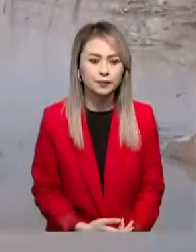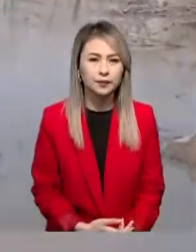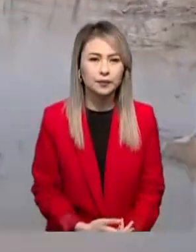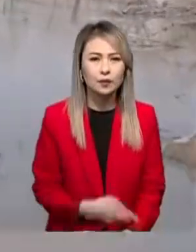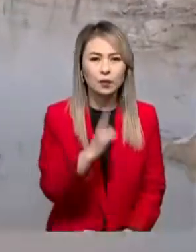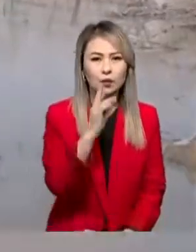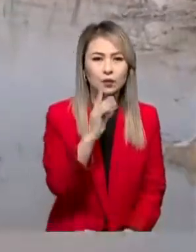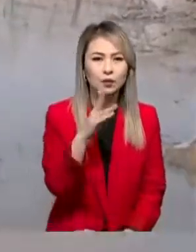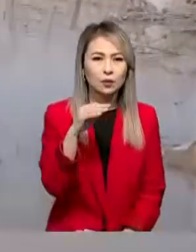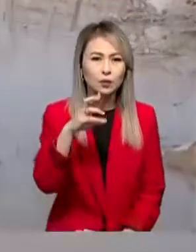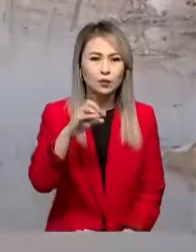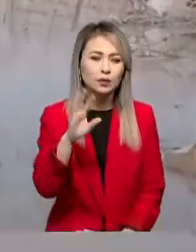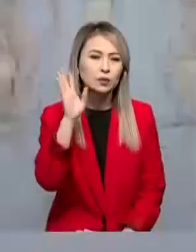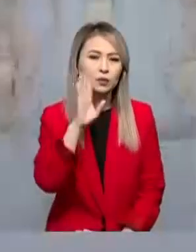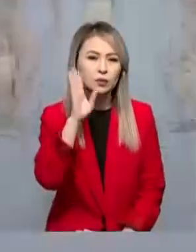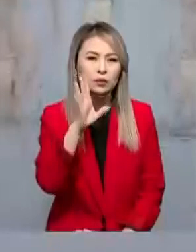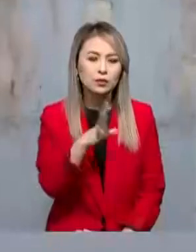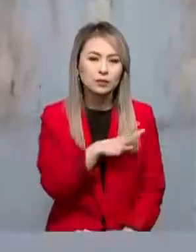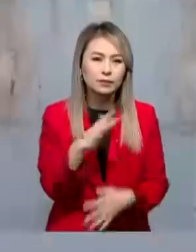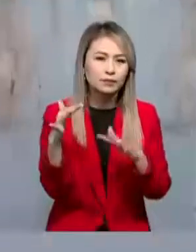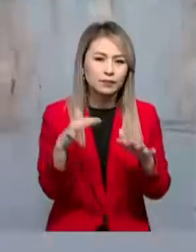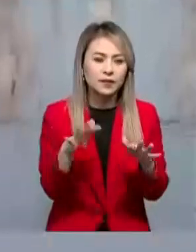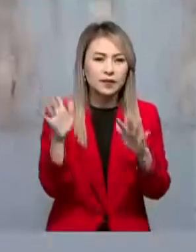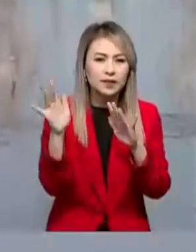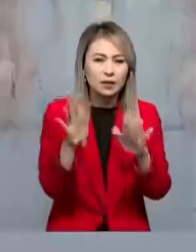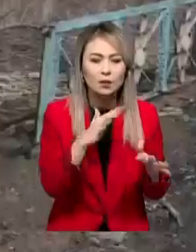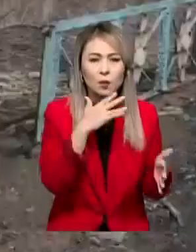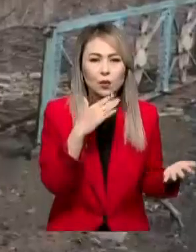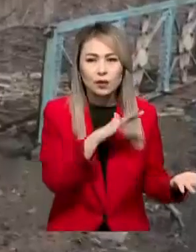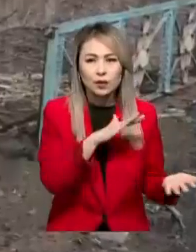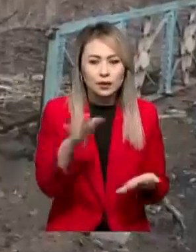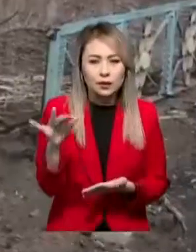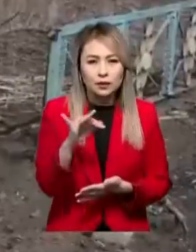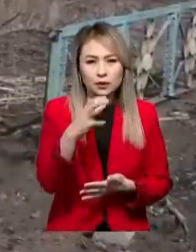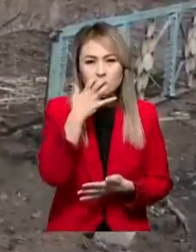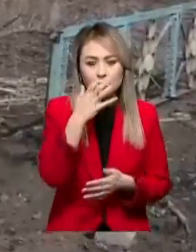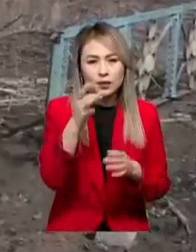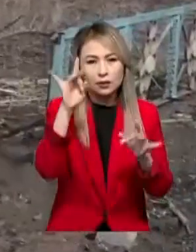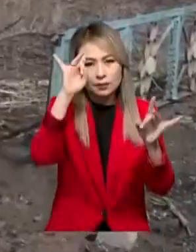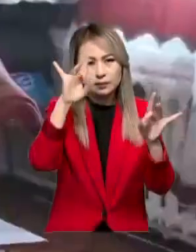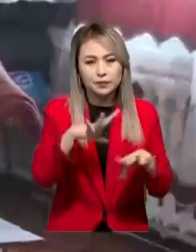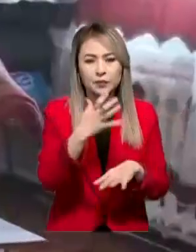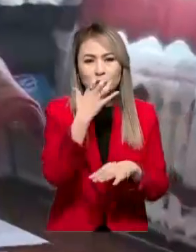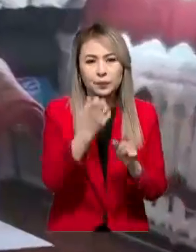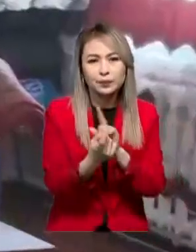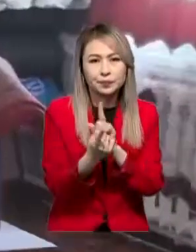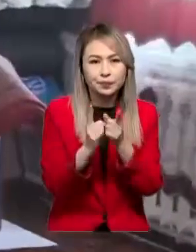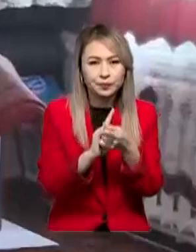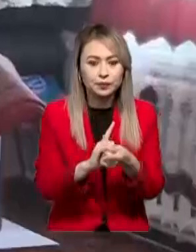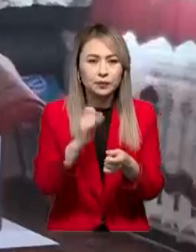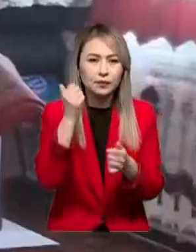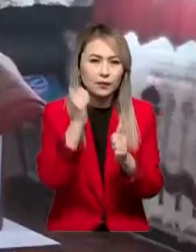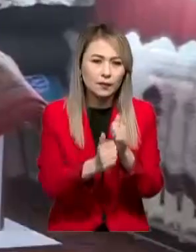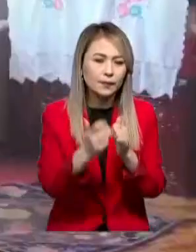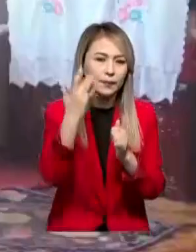Көктөбе ауылының шеткөйлеріне су қырдан келген, биыл қар қалың түсті, оның үстіне күн күрт жылынды. Шамшынұр Нүсіпханның айтуынша жылда